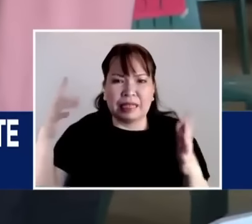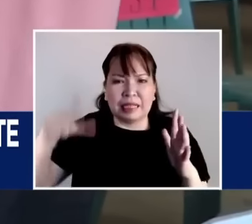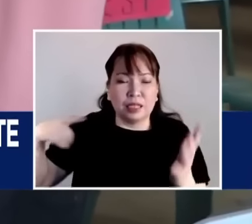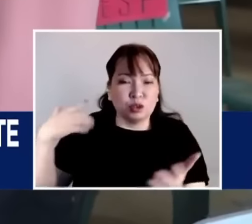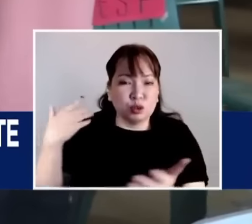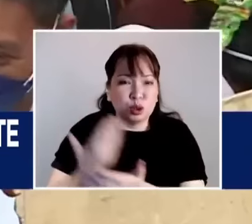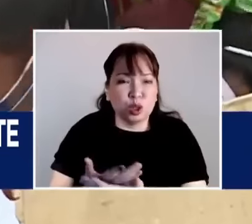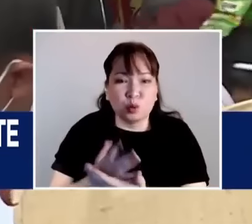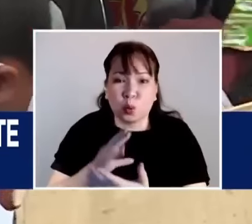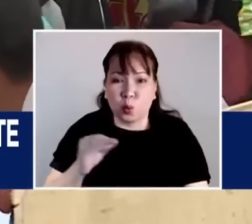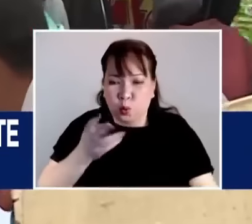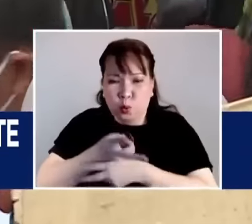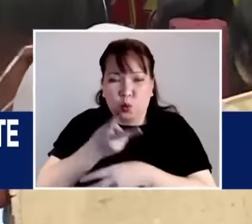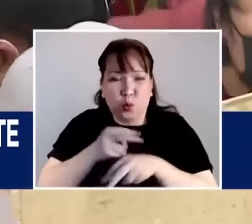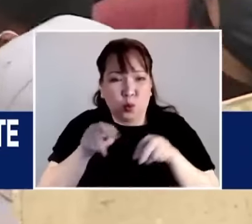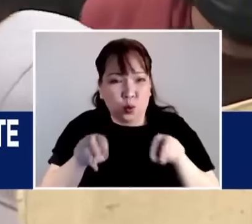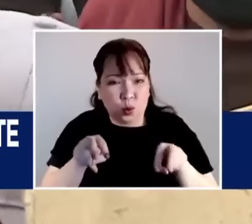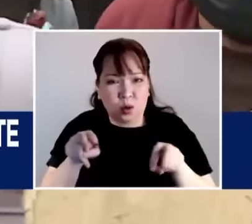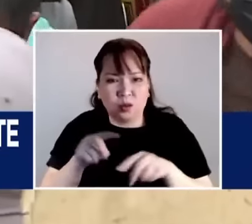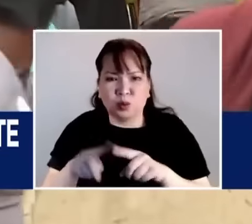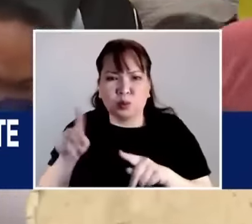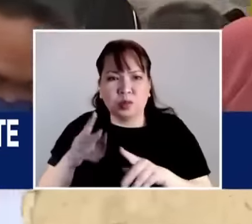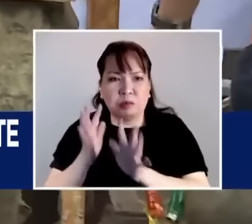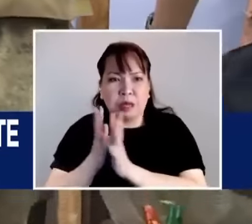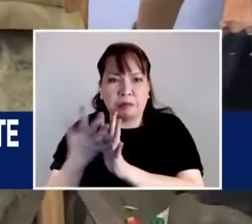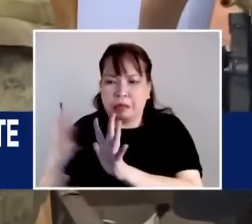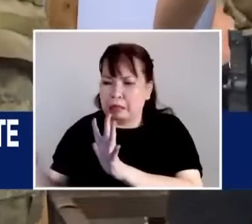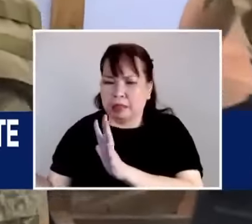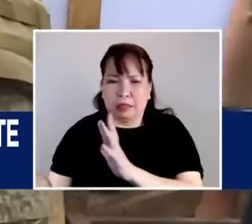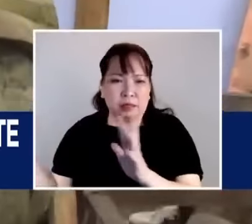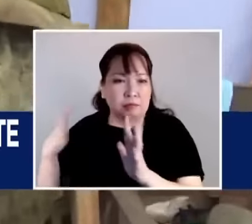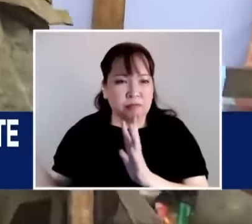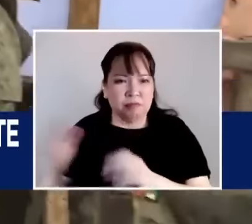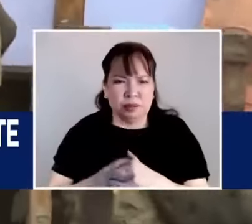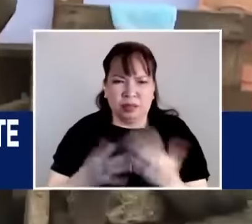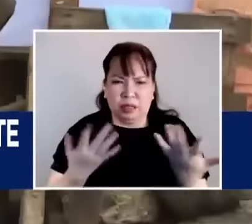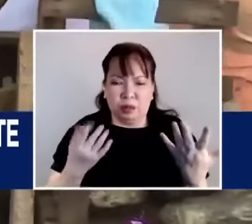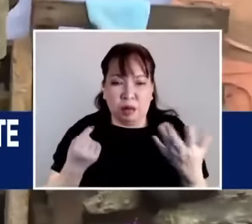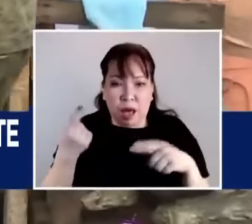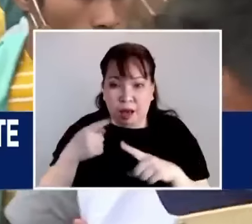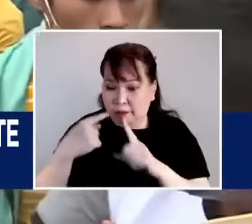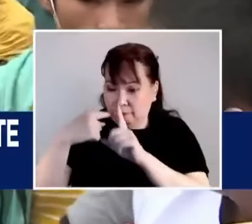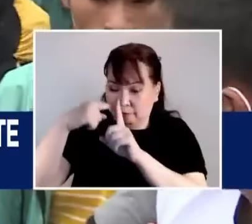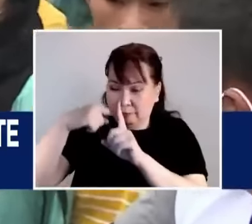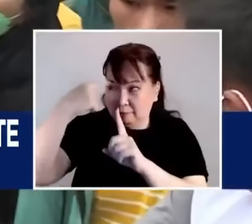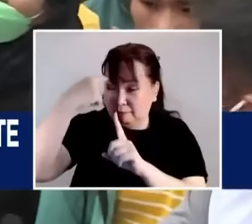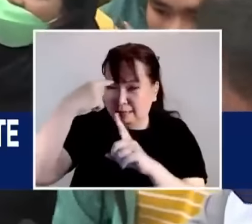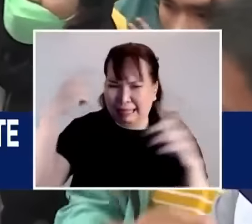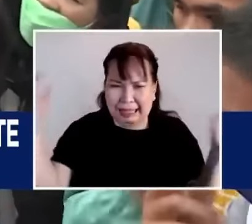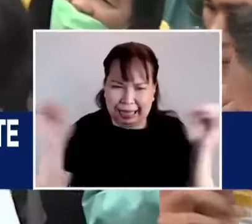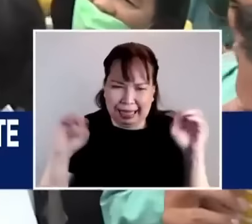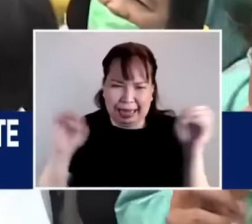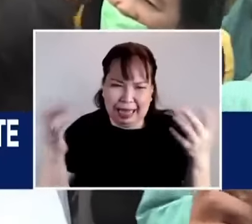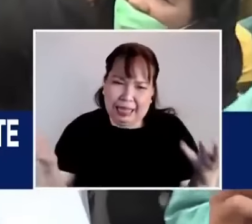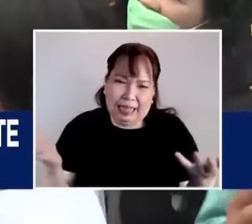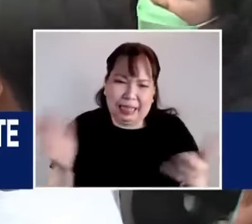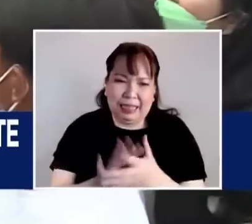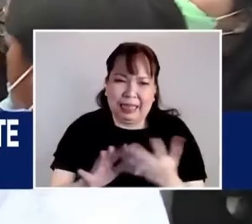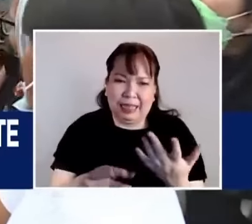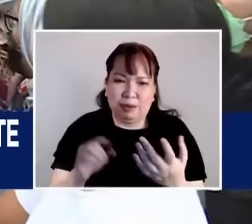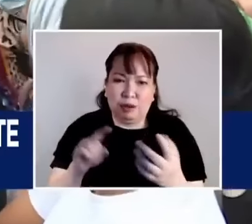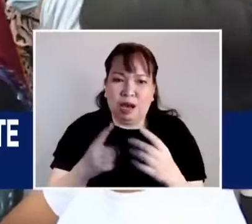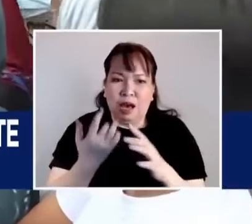ilang poll watcher. Tuloy na ipon ang mga botante sa labas. Wala nang nangyaring temperature check at hindi na napatupad ang